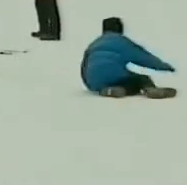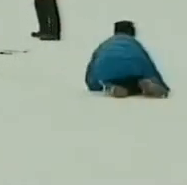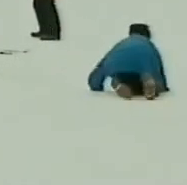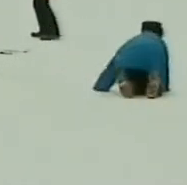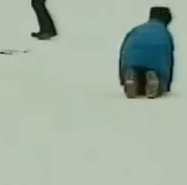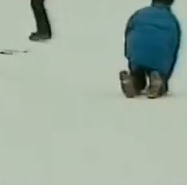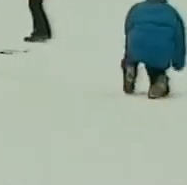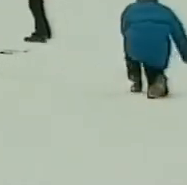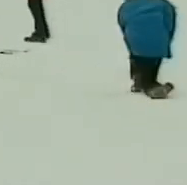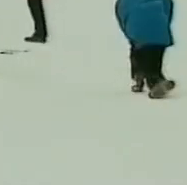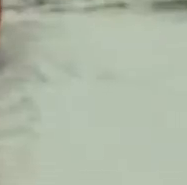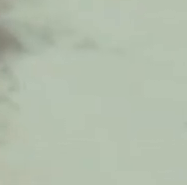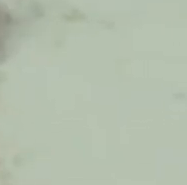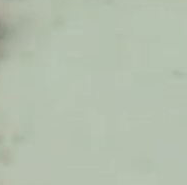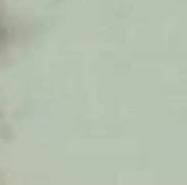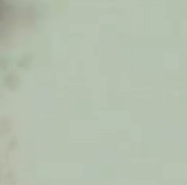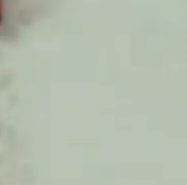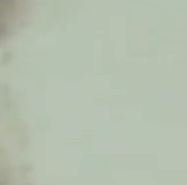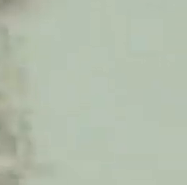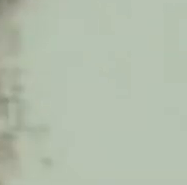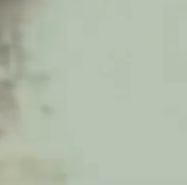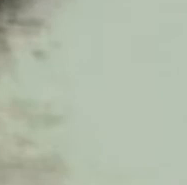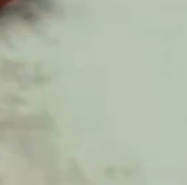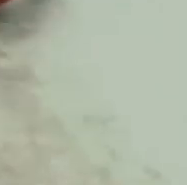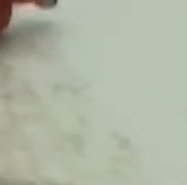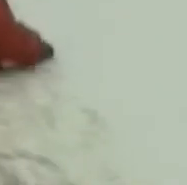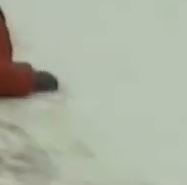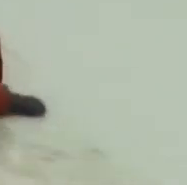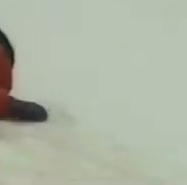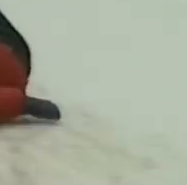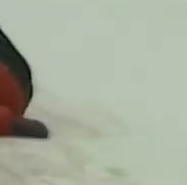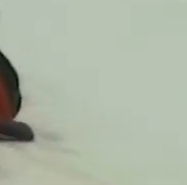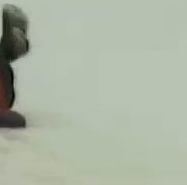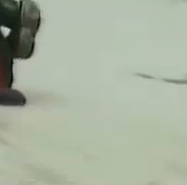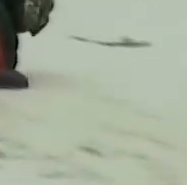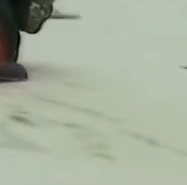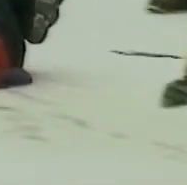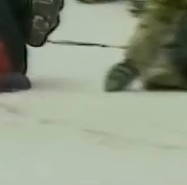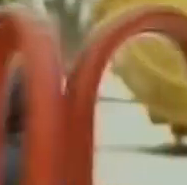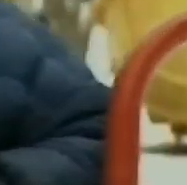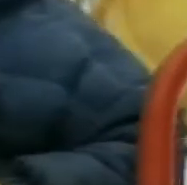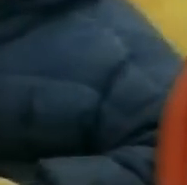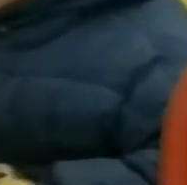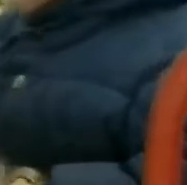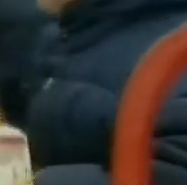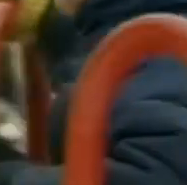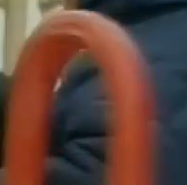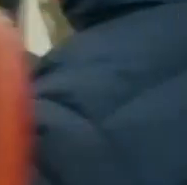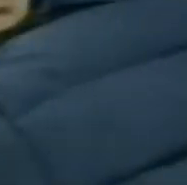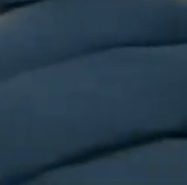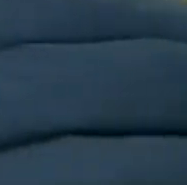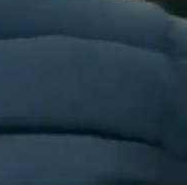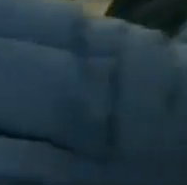першої дитини на 1800 грн відтепер молоді матусі отримуватимуть майже 40 000 грн за словами Миколи Азарова